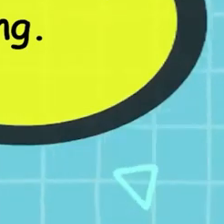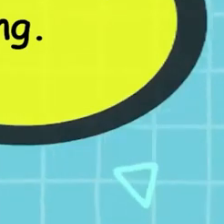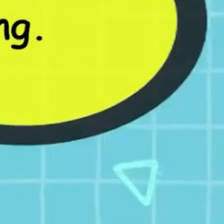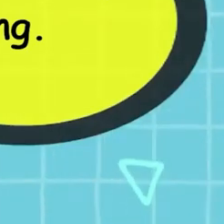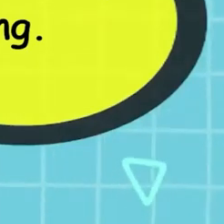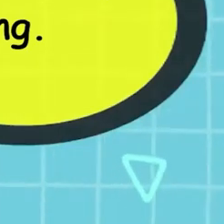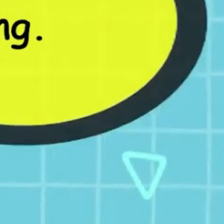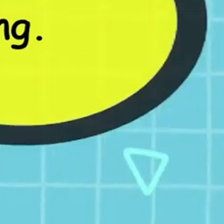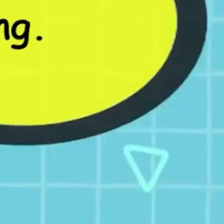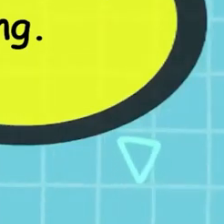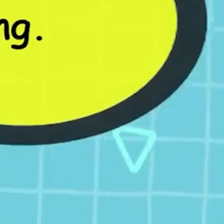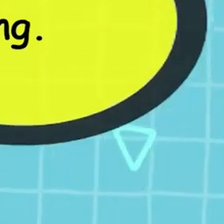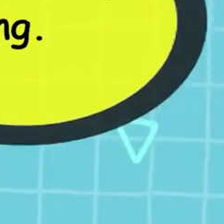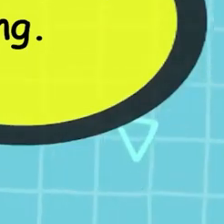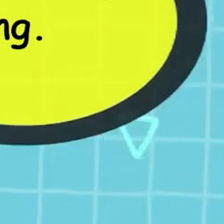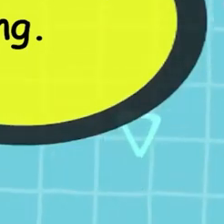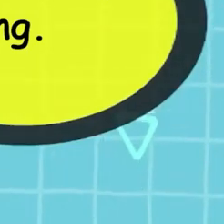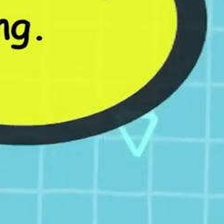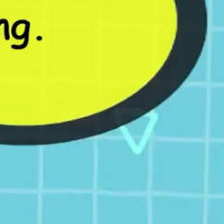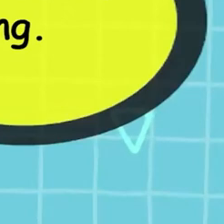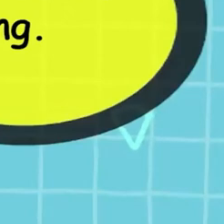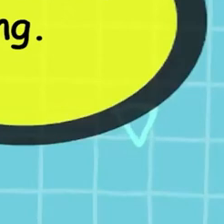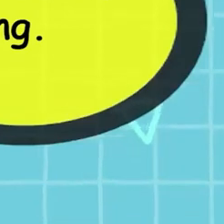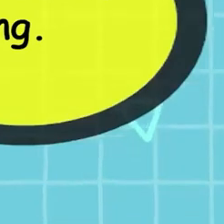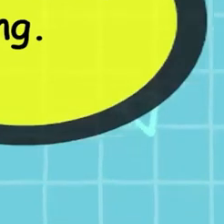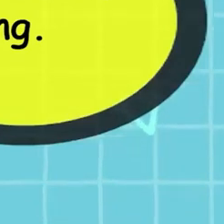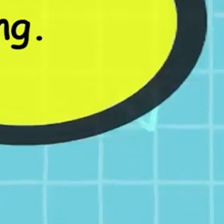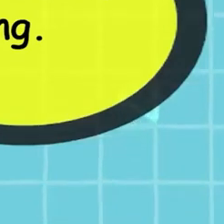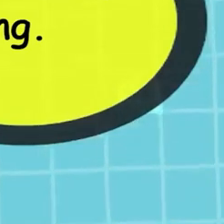seperti arnab, lembu, kambing dan kucing.